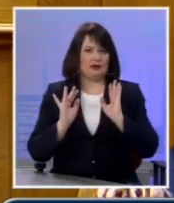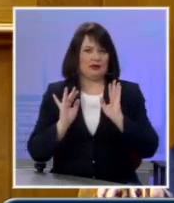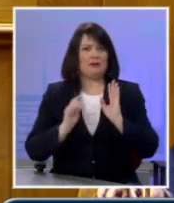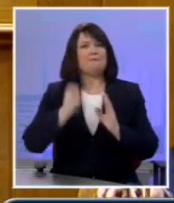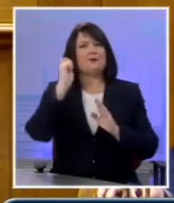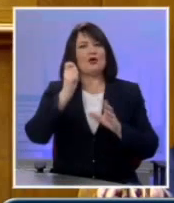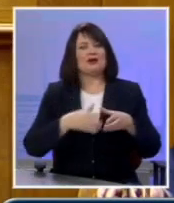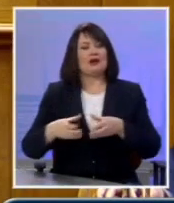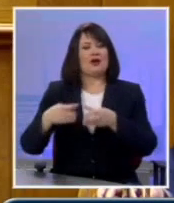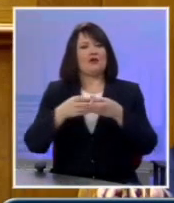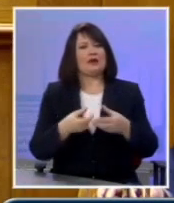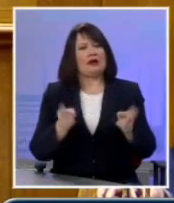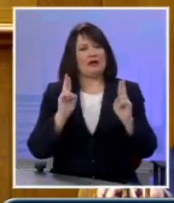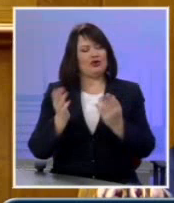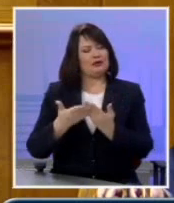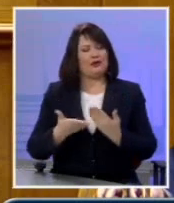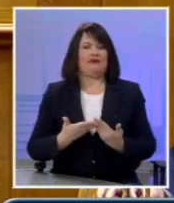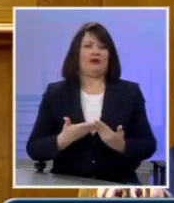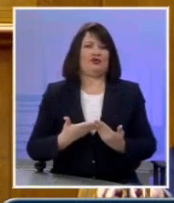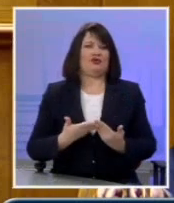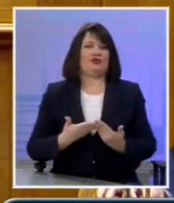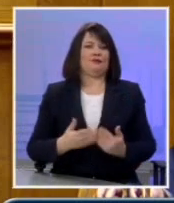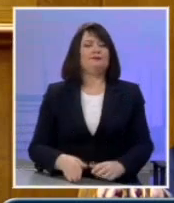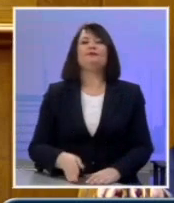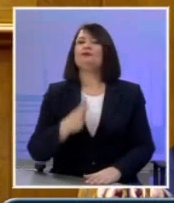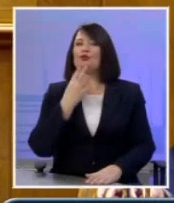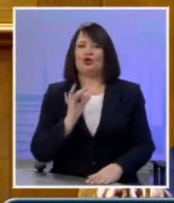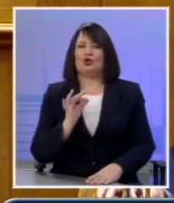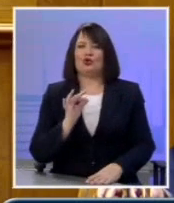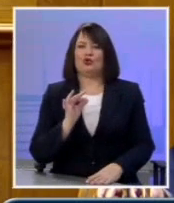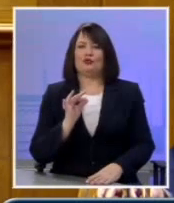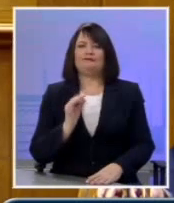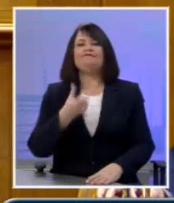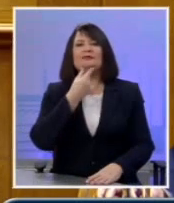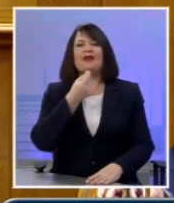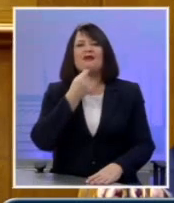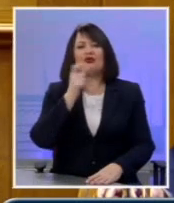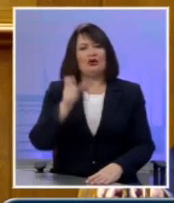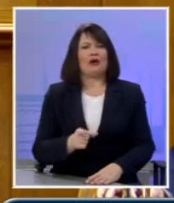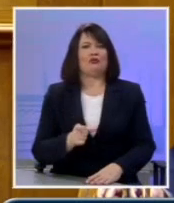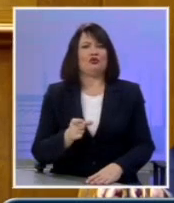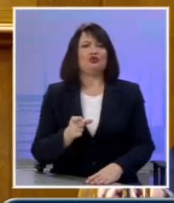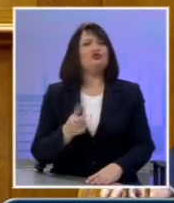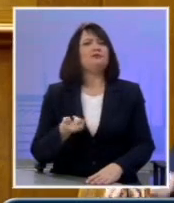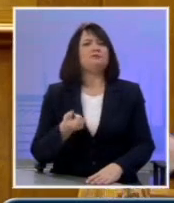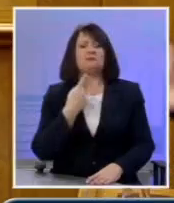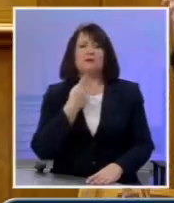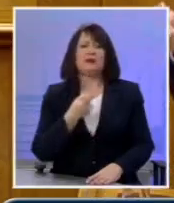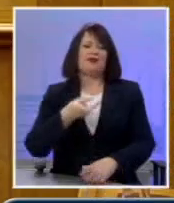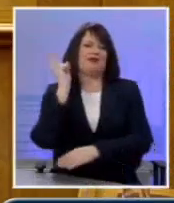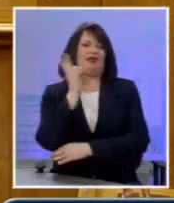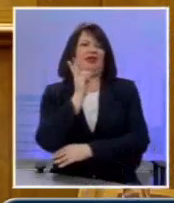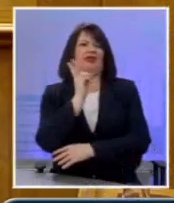τις πτέρυγες του Ελληνικού Κοινοβουλίου. Διότι είναι εύκολο κανείς να καταγγέλει